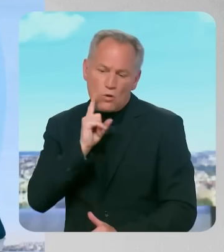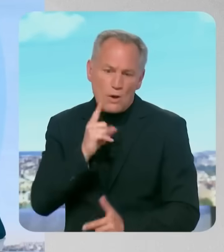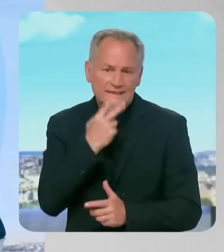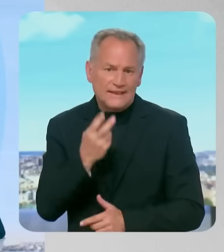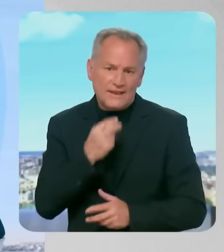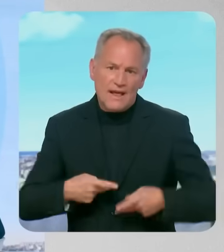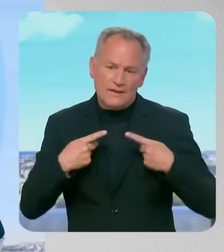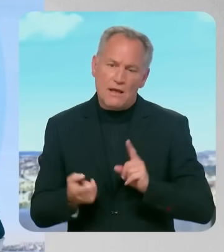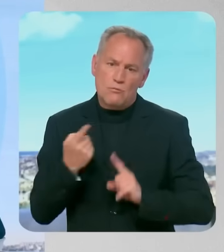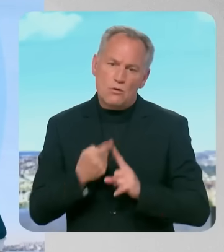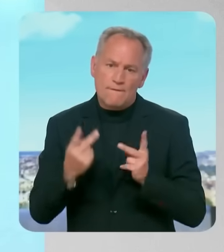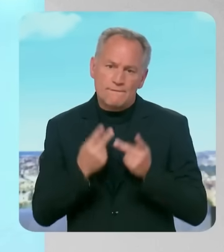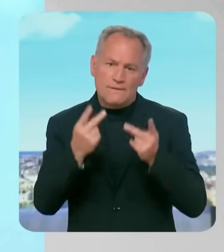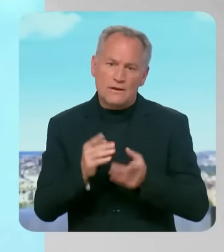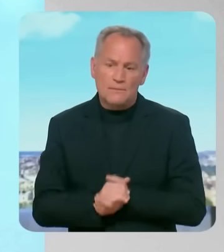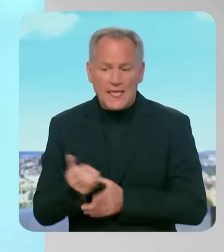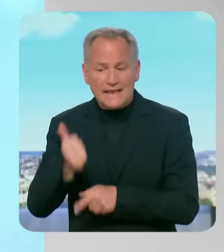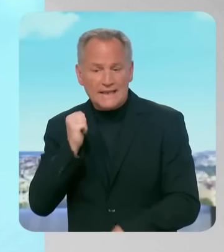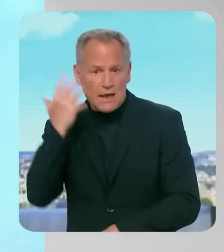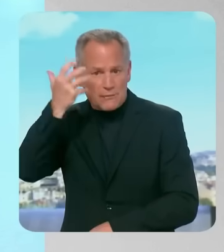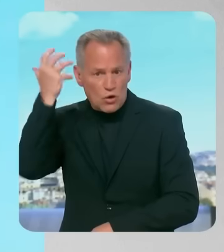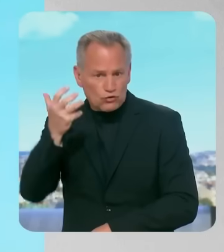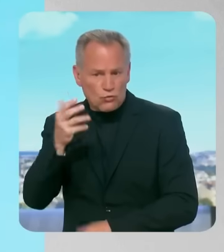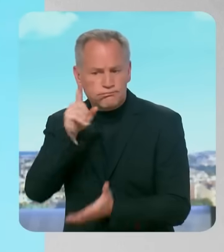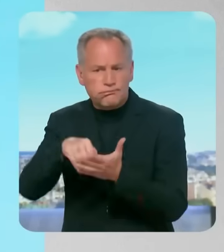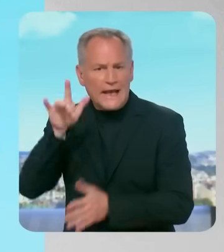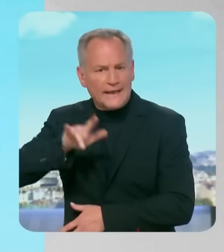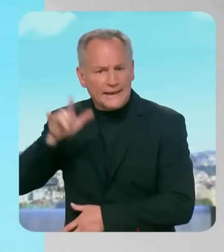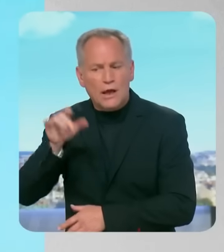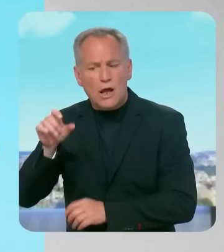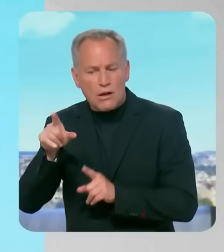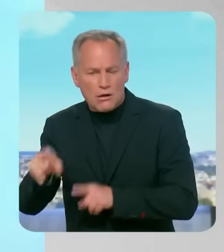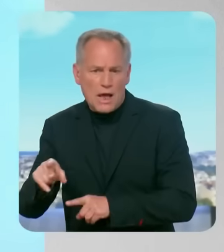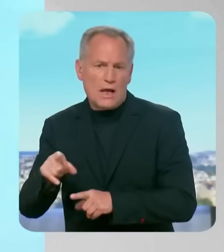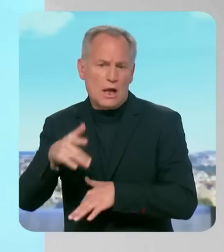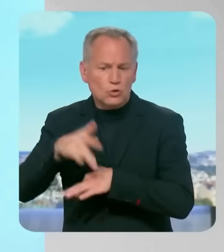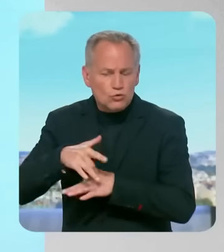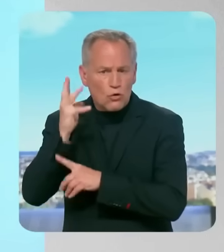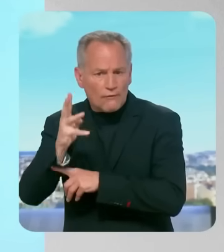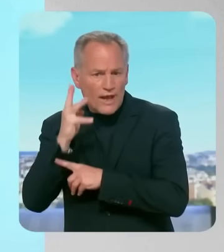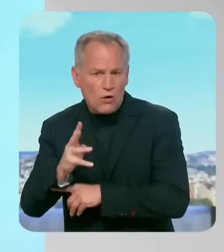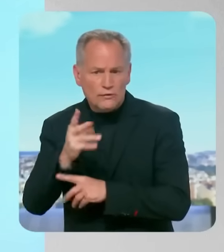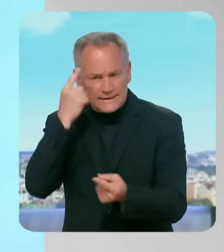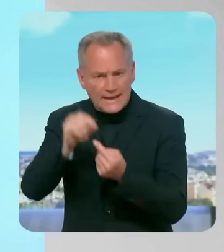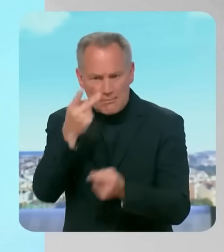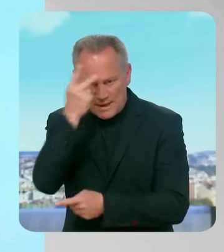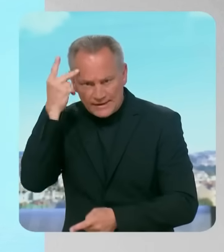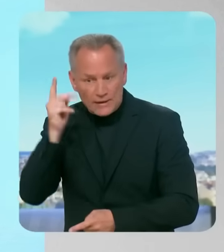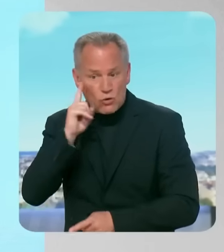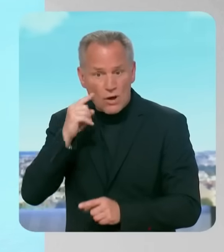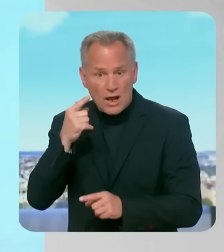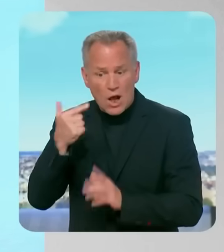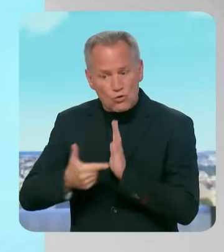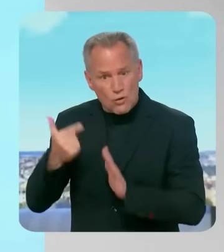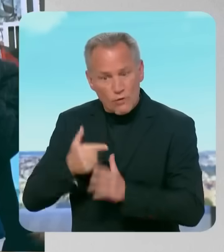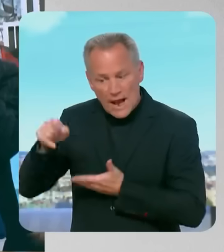Jean-Luc Mélenchon, hier, a pu tenir sa conférence à Lille sur la Palestine. Après deux annulations, il l'a tenu sur une place, il a